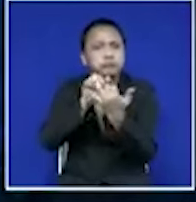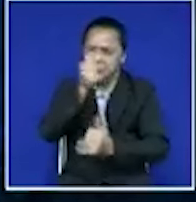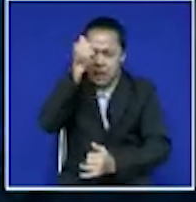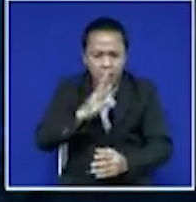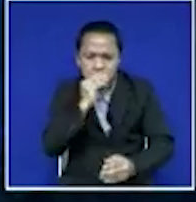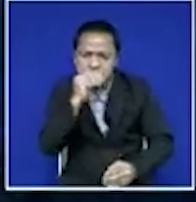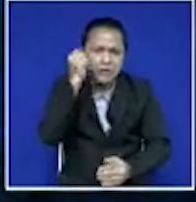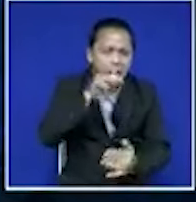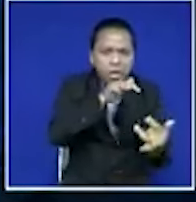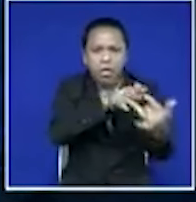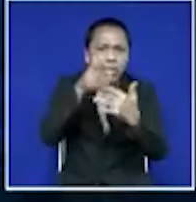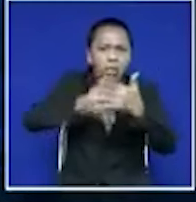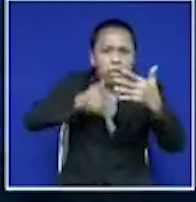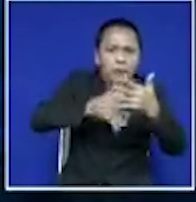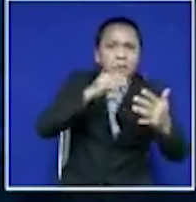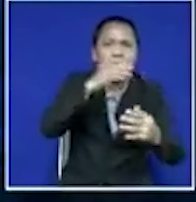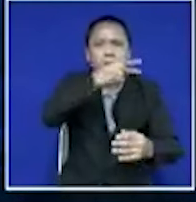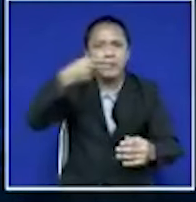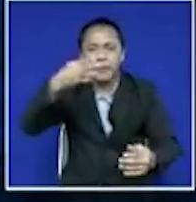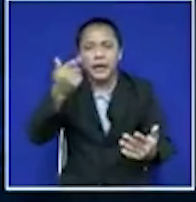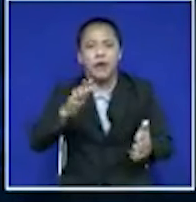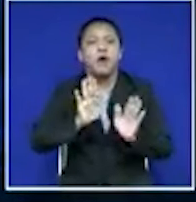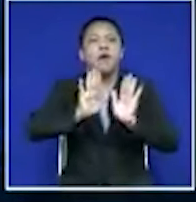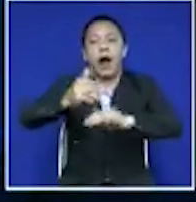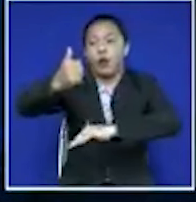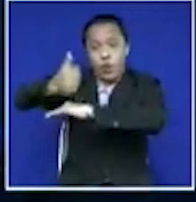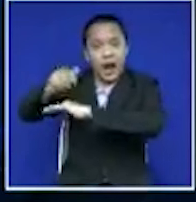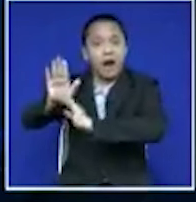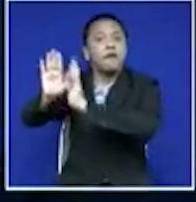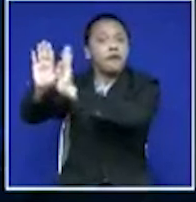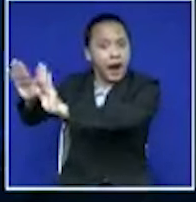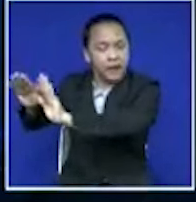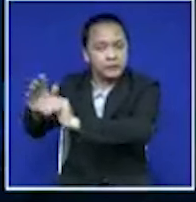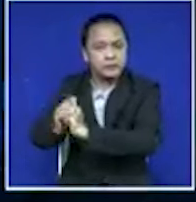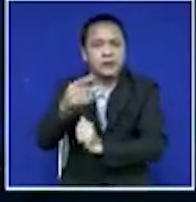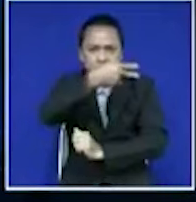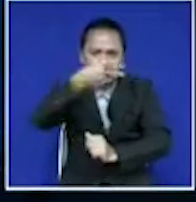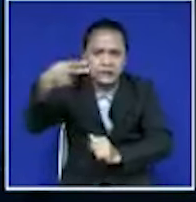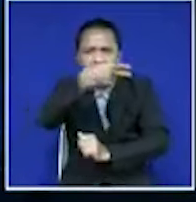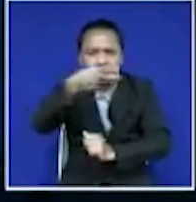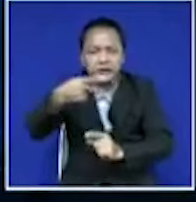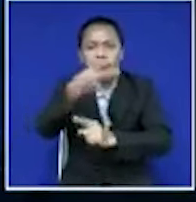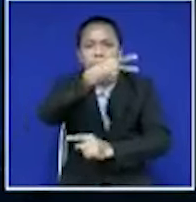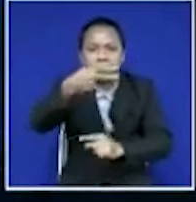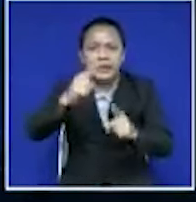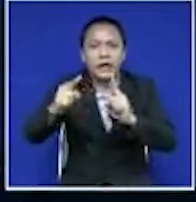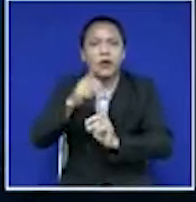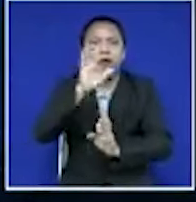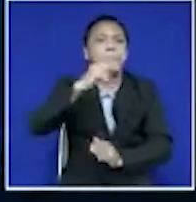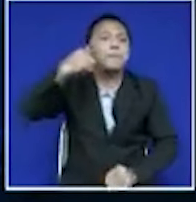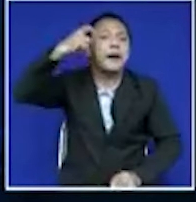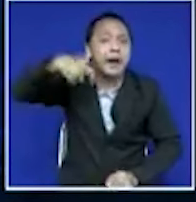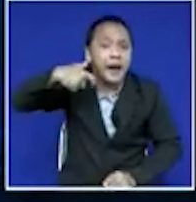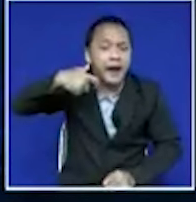ได้ในเรื่องของทางภาษาฝากนายจ้างด้วยและตอนนี้เรากำลังทำสื่อทั้งหลายออกไปในภาษาทางเมียนมาด้วย